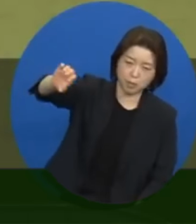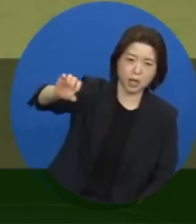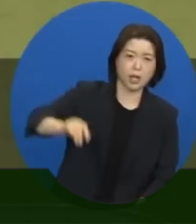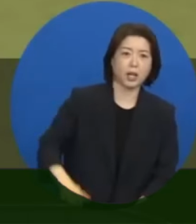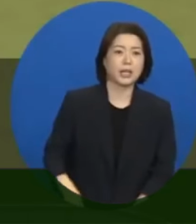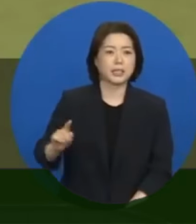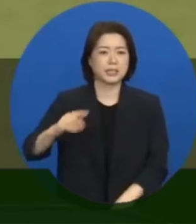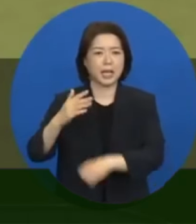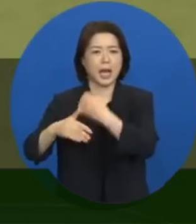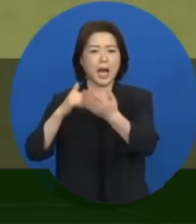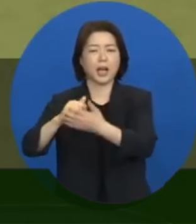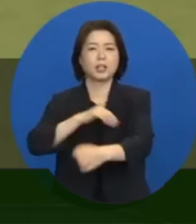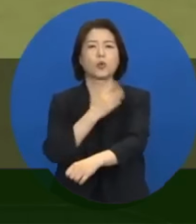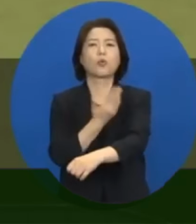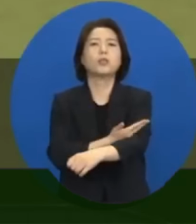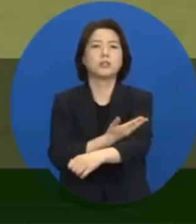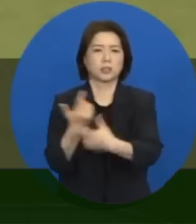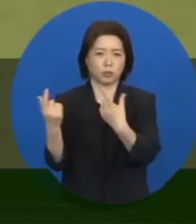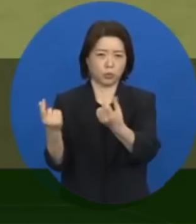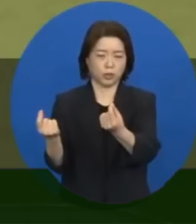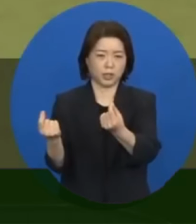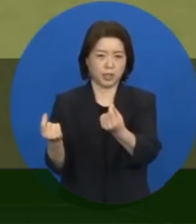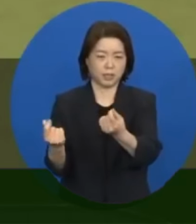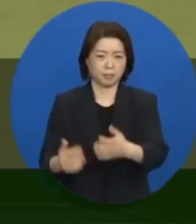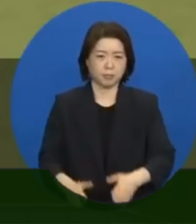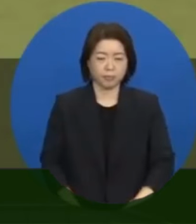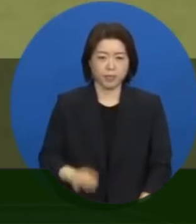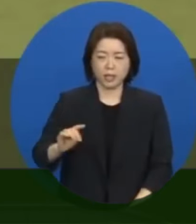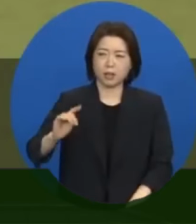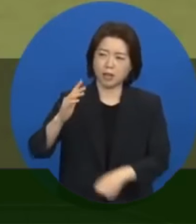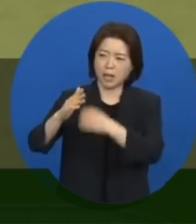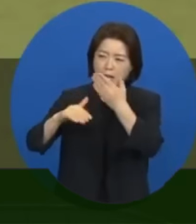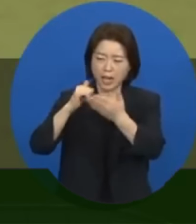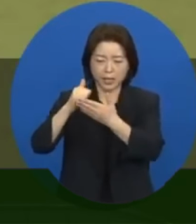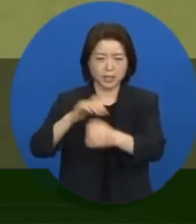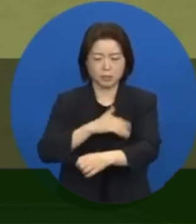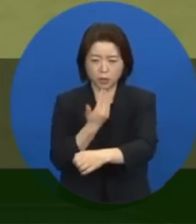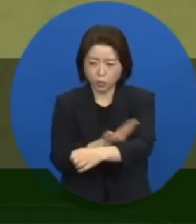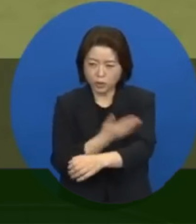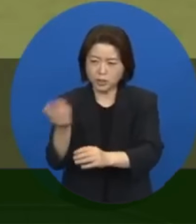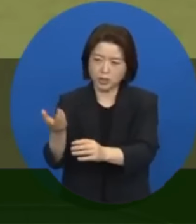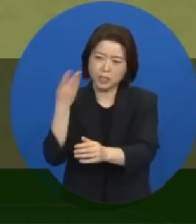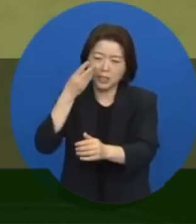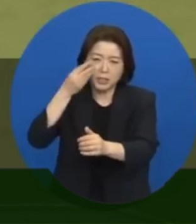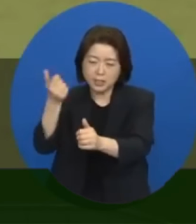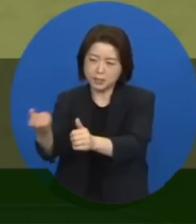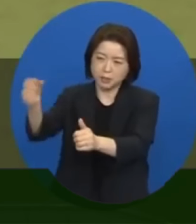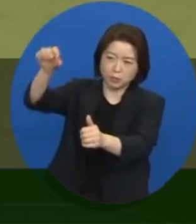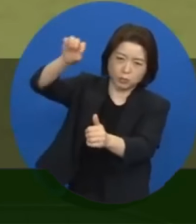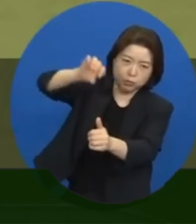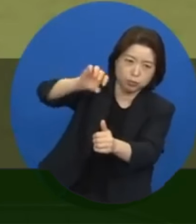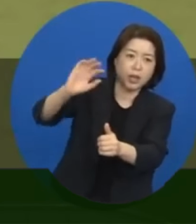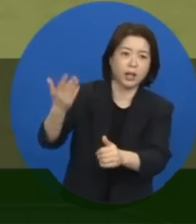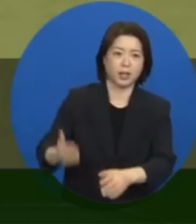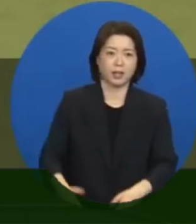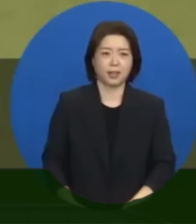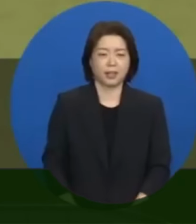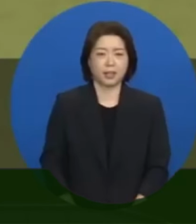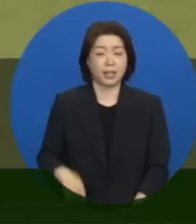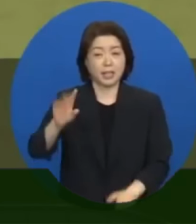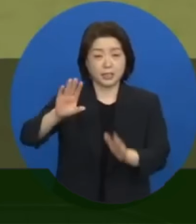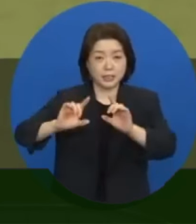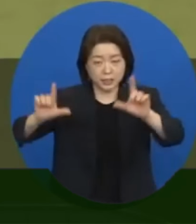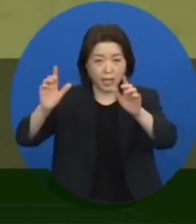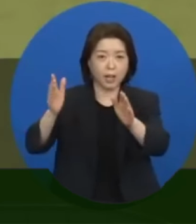권능이 성령을 통해서 다윗에게 부어지는 거예요 다윗에게 기름을 부었다 그러자 주님의 영 성령이 그날부터 계속